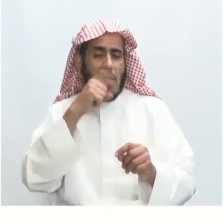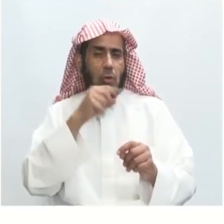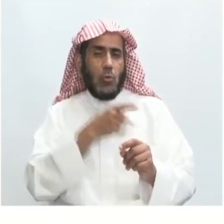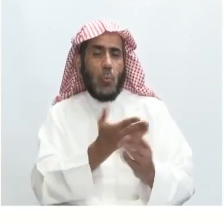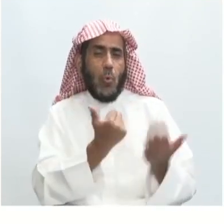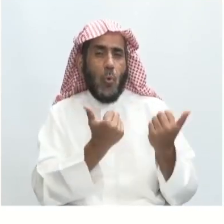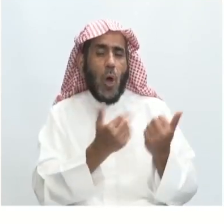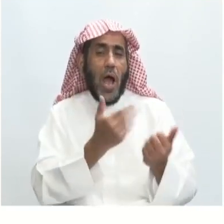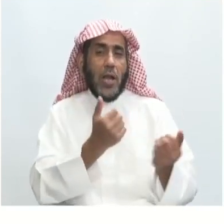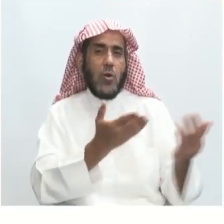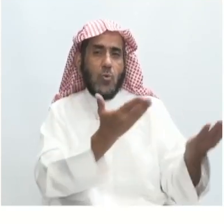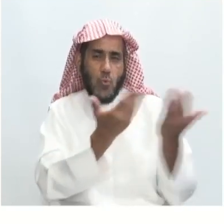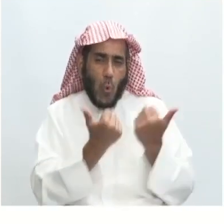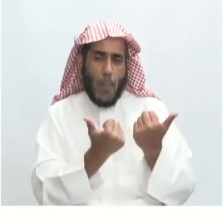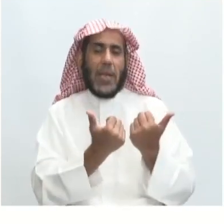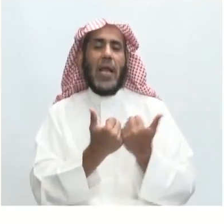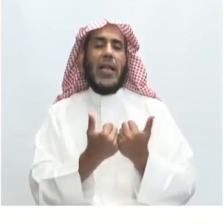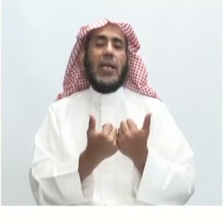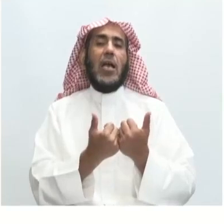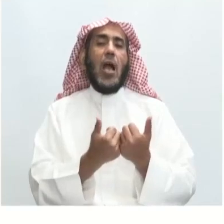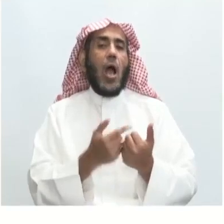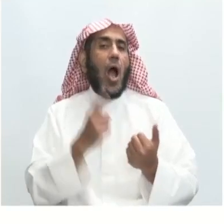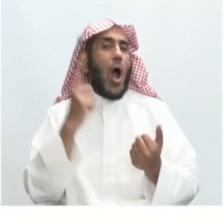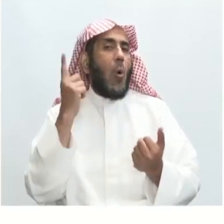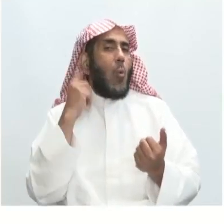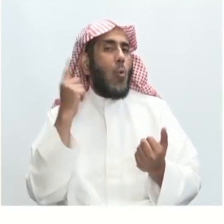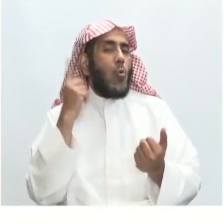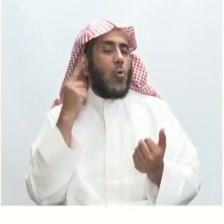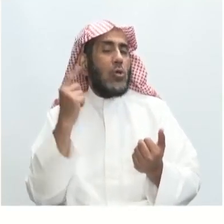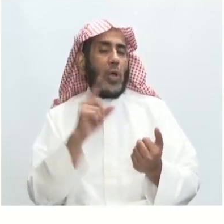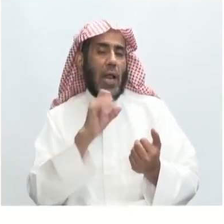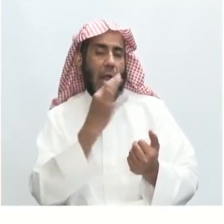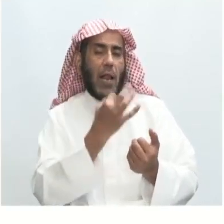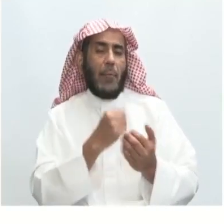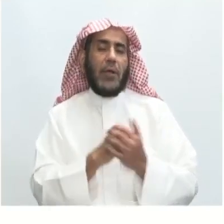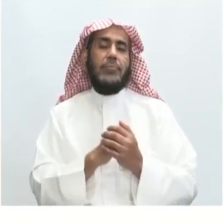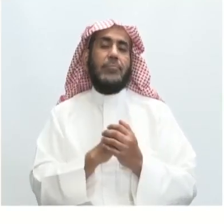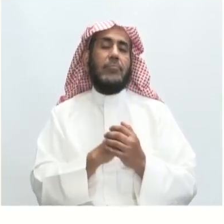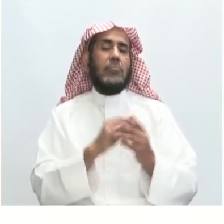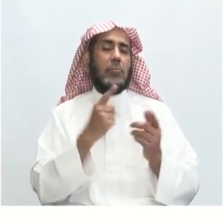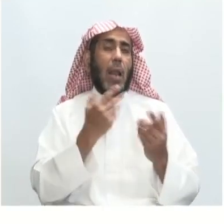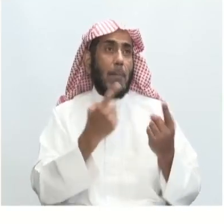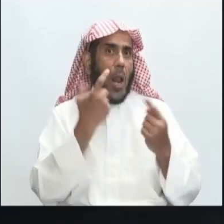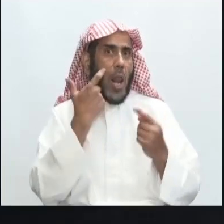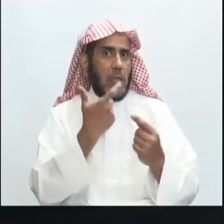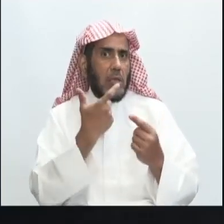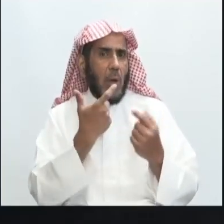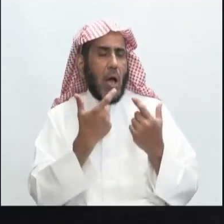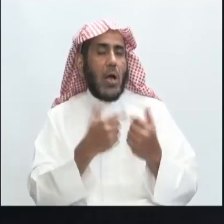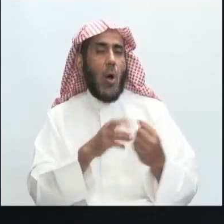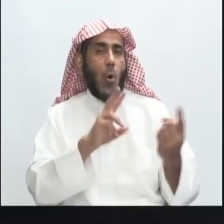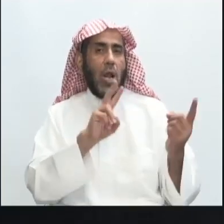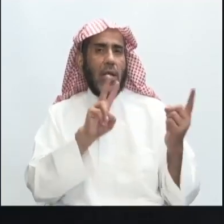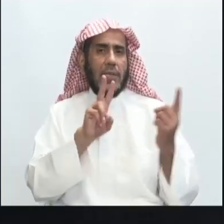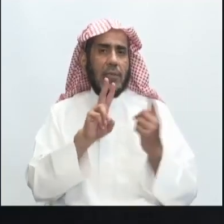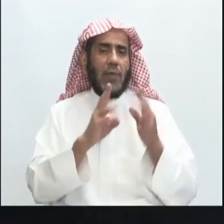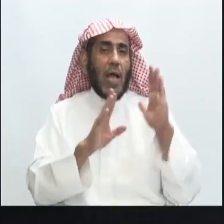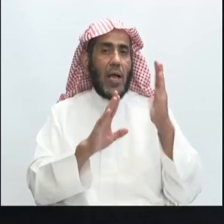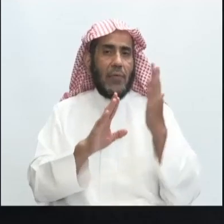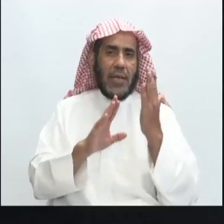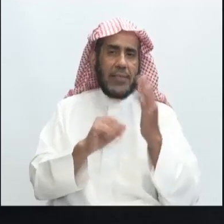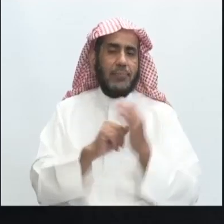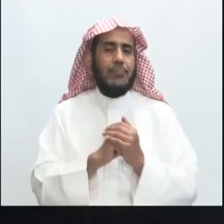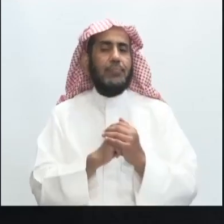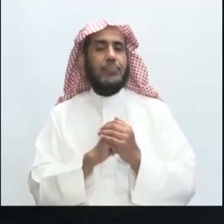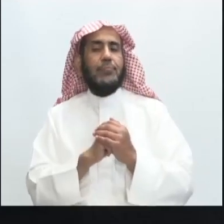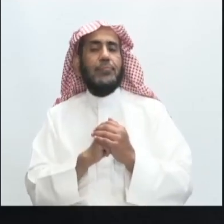منه ان يقبل اليك او يصغي الى كلامك طلب الانتباه او طلب الالتفاء او طلب